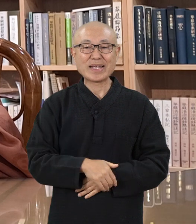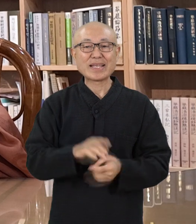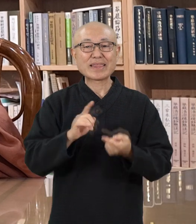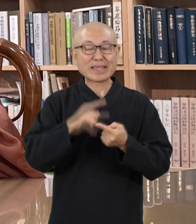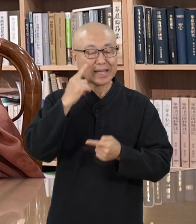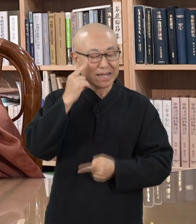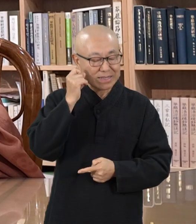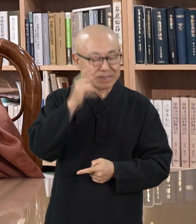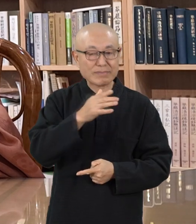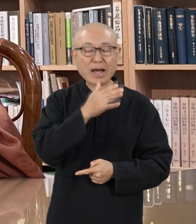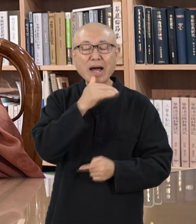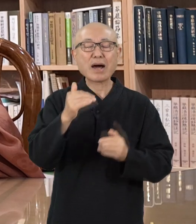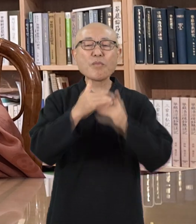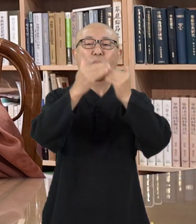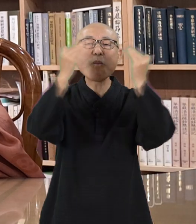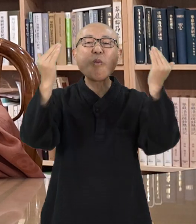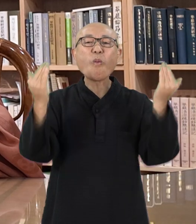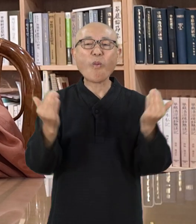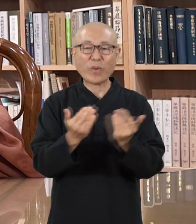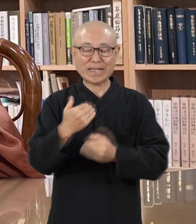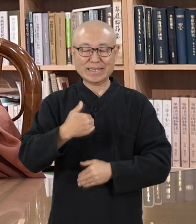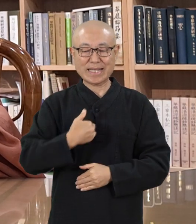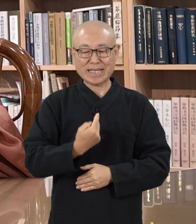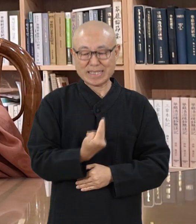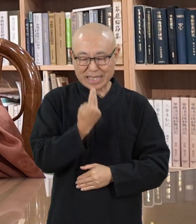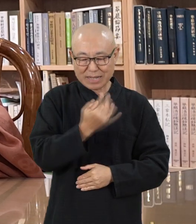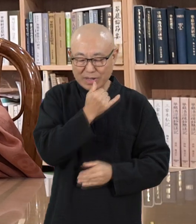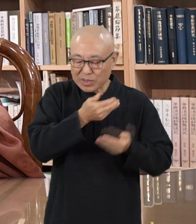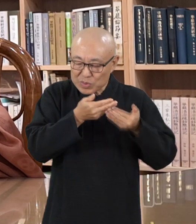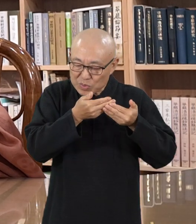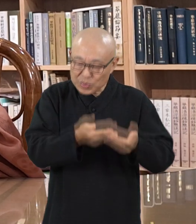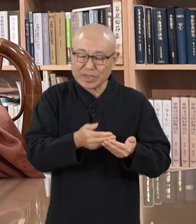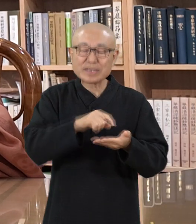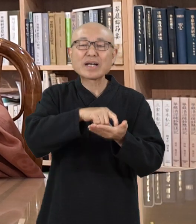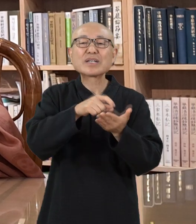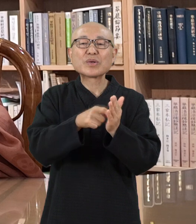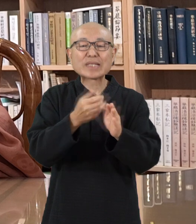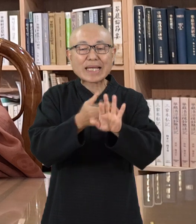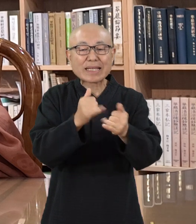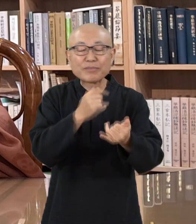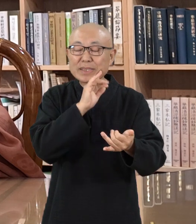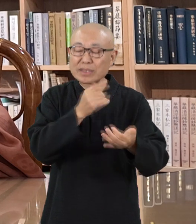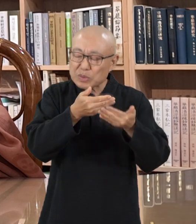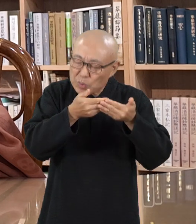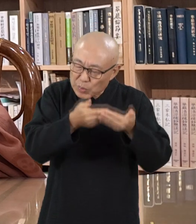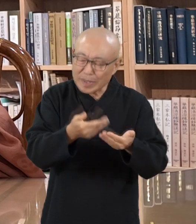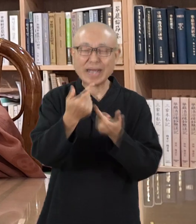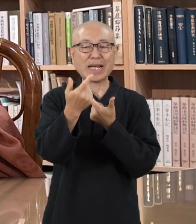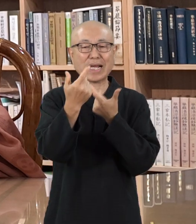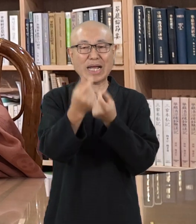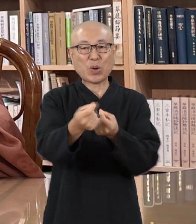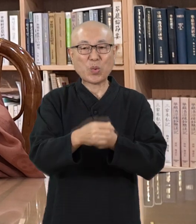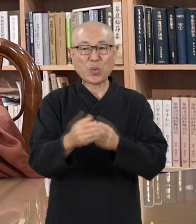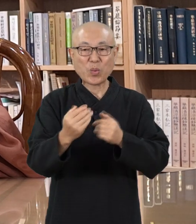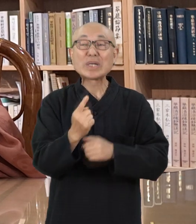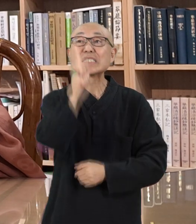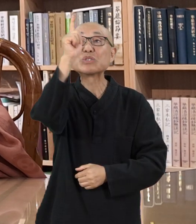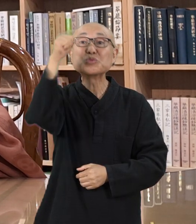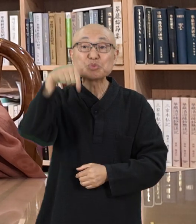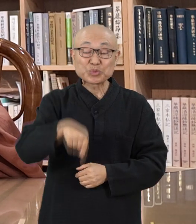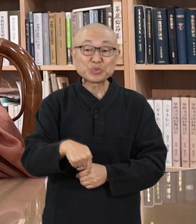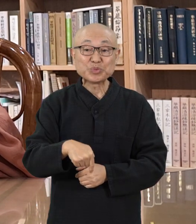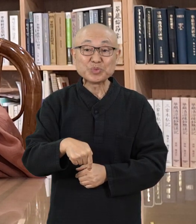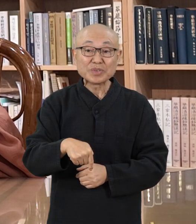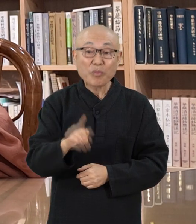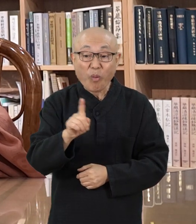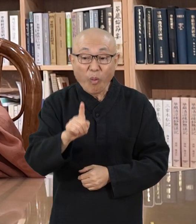뜨면은 모든 것이 내 생명이 소중한 만큼 남의 생명이 소중하고, 이 우주라고 하는 것은